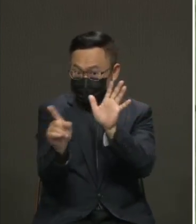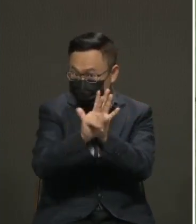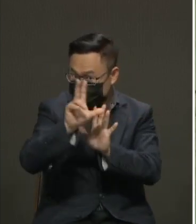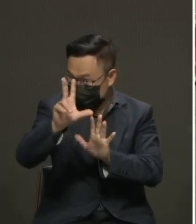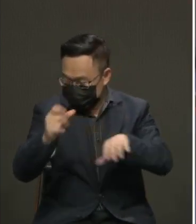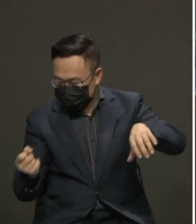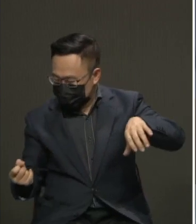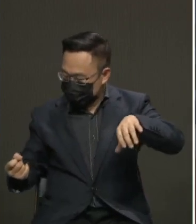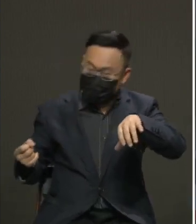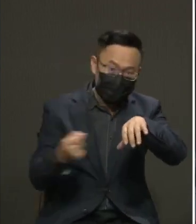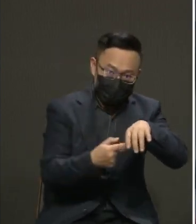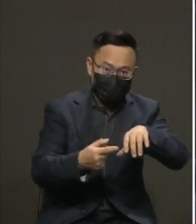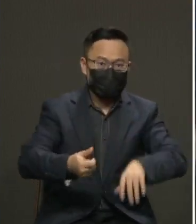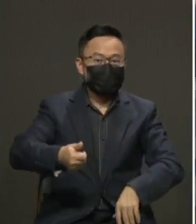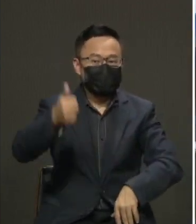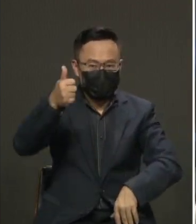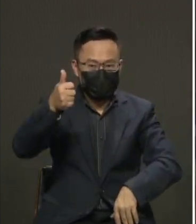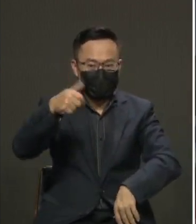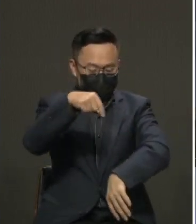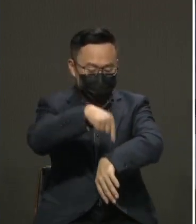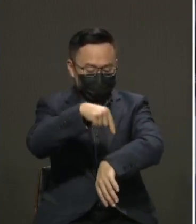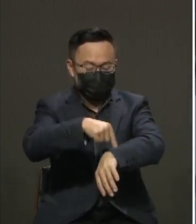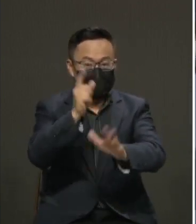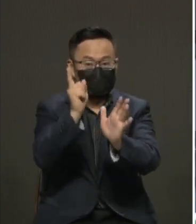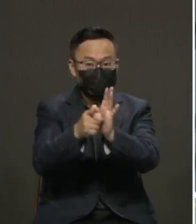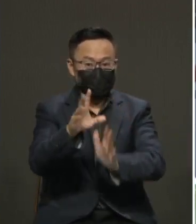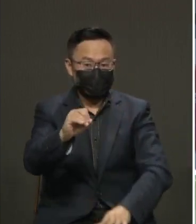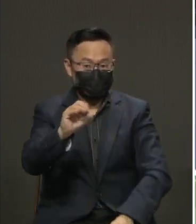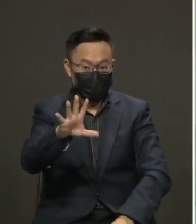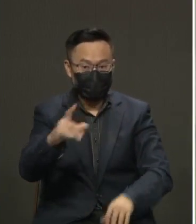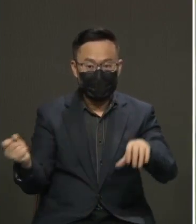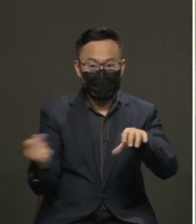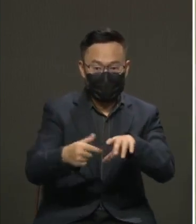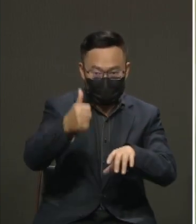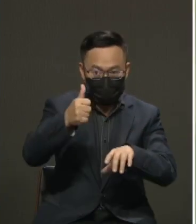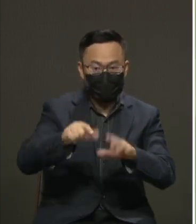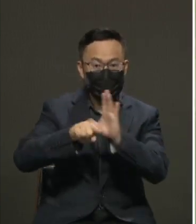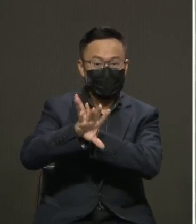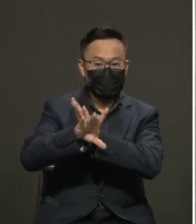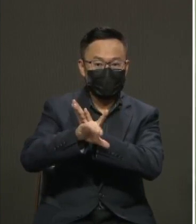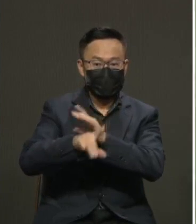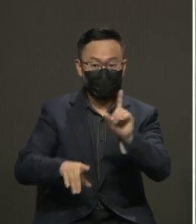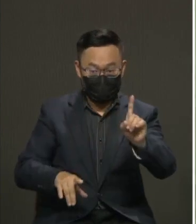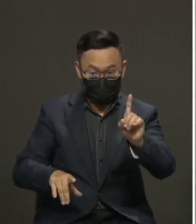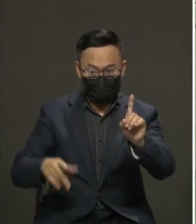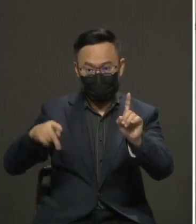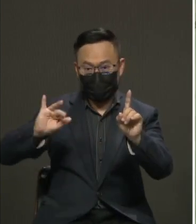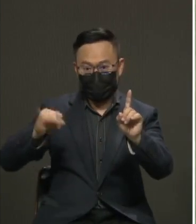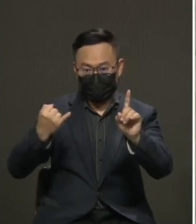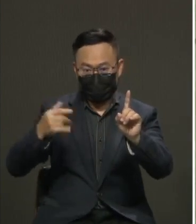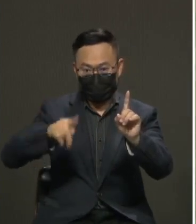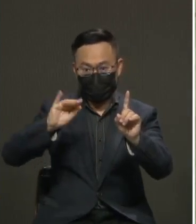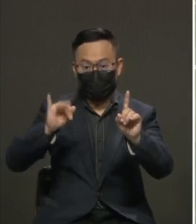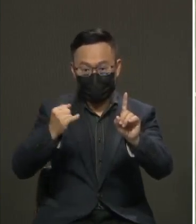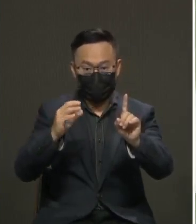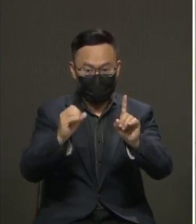ในนาทีที่55นะคะอัมบิดูอัตราค่ะยิงเลียดลูกนี้เข้าไปนะคะเป็นประตูสำคัญทีเดียวนะคะหลังจากที่เกมเจาะ